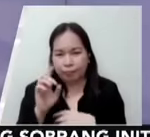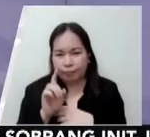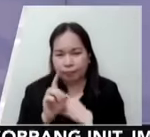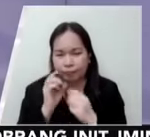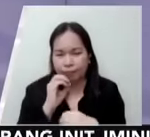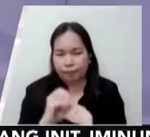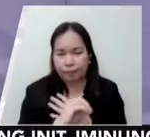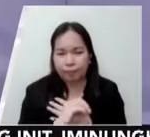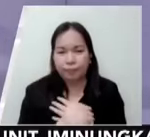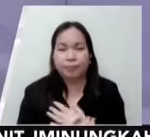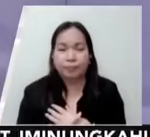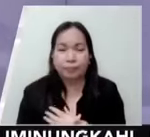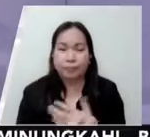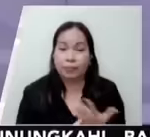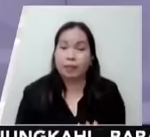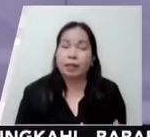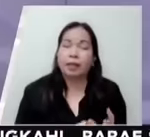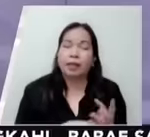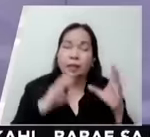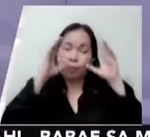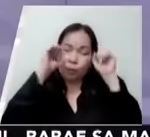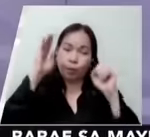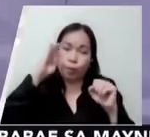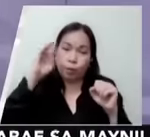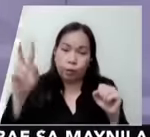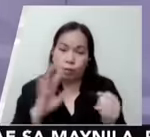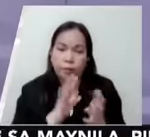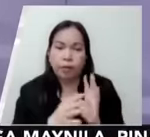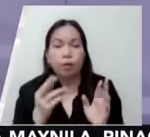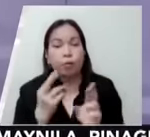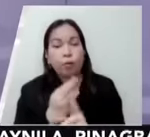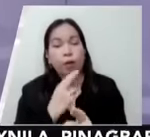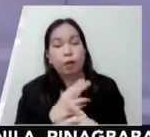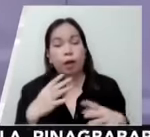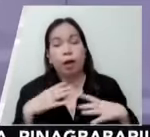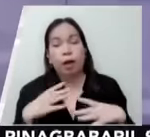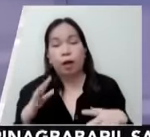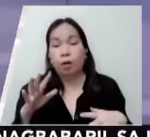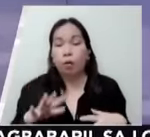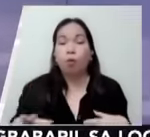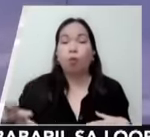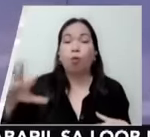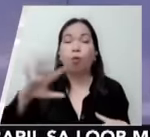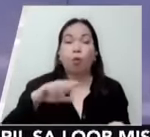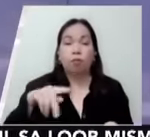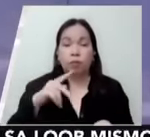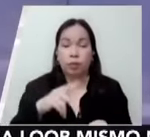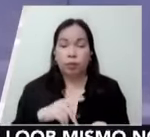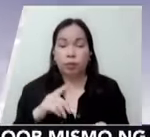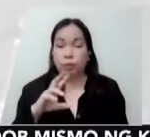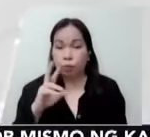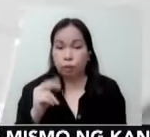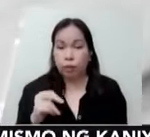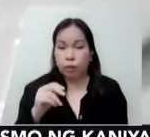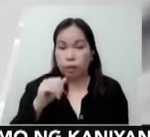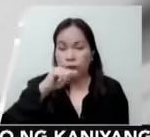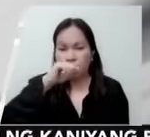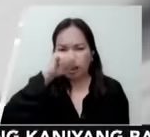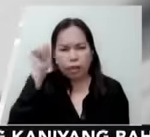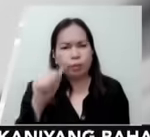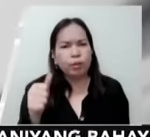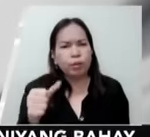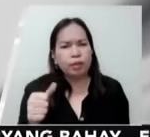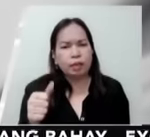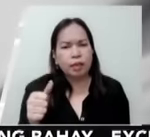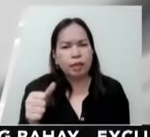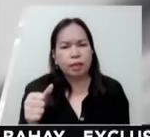Idineklara ni Pangulong Bongbong Marcos na regular holiday sa buong bansa ang 10 ng Abril. Ayon sa inilabas